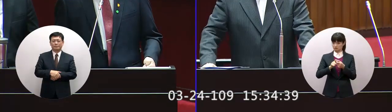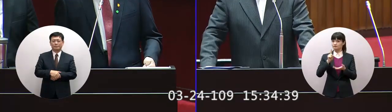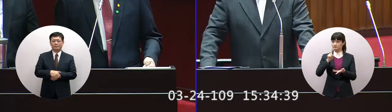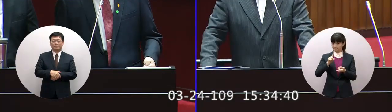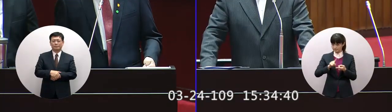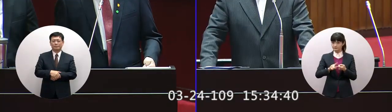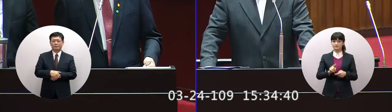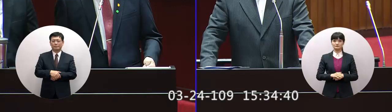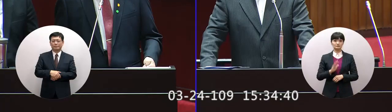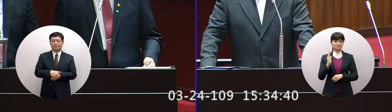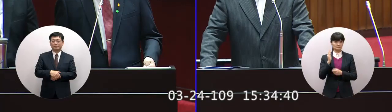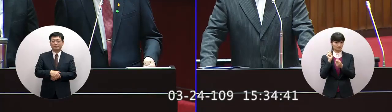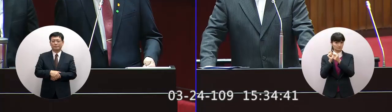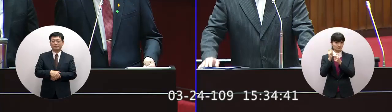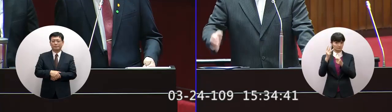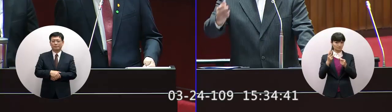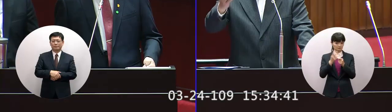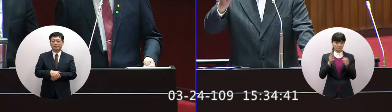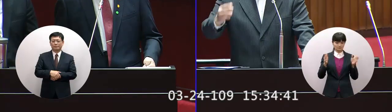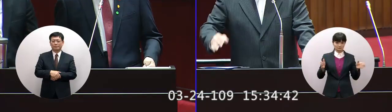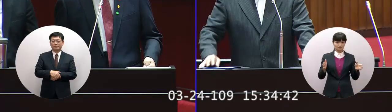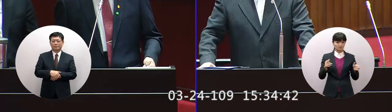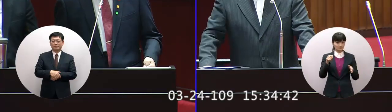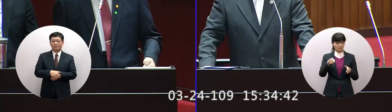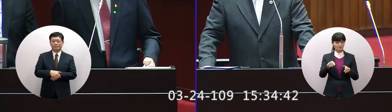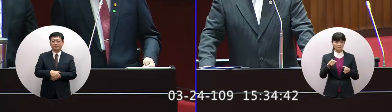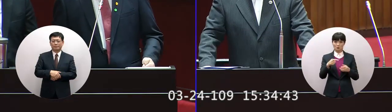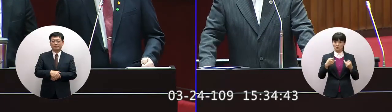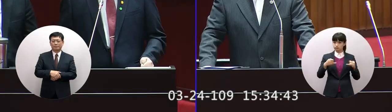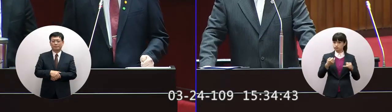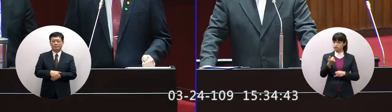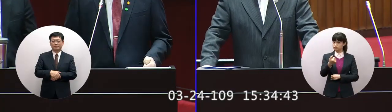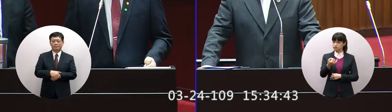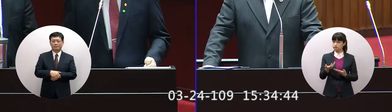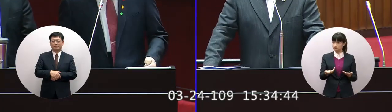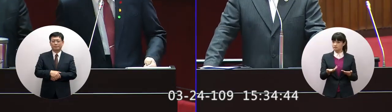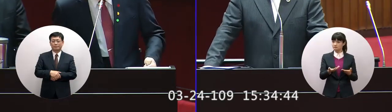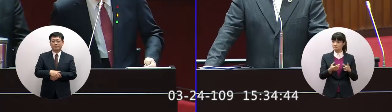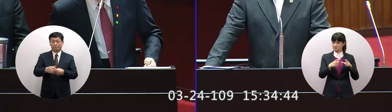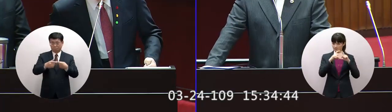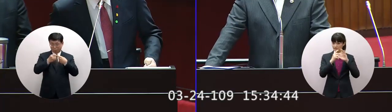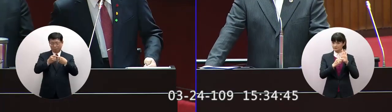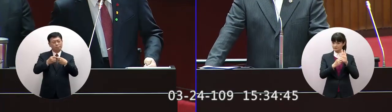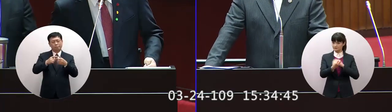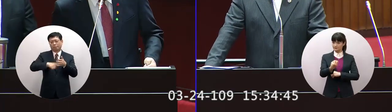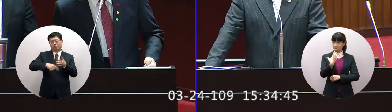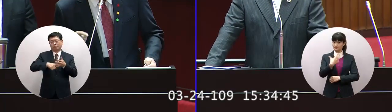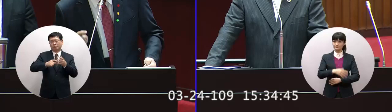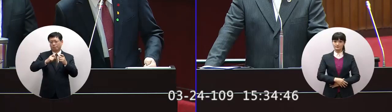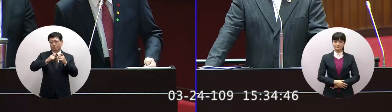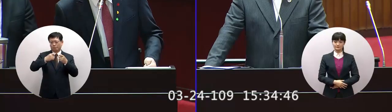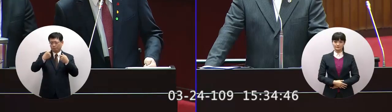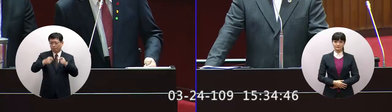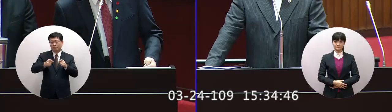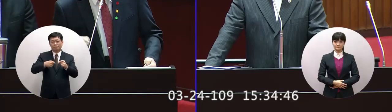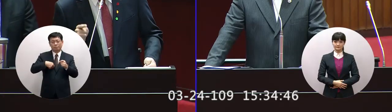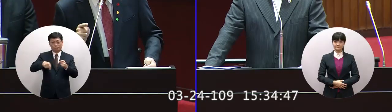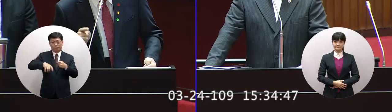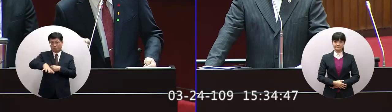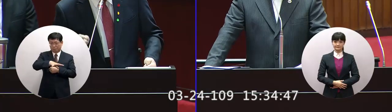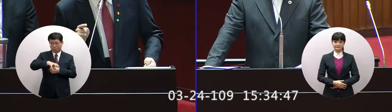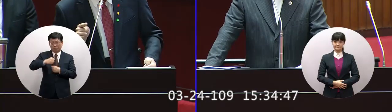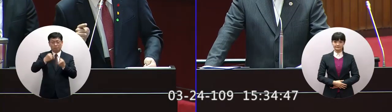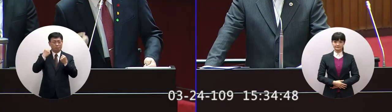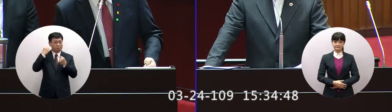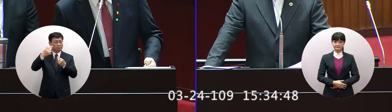3年来，新南向政策的成效，部长会简短回答我一下。 一个很简单，我们整个呢，